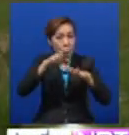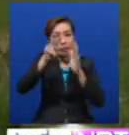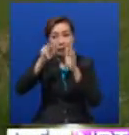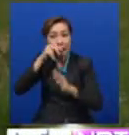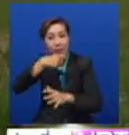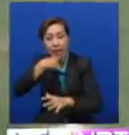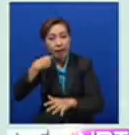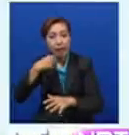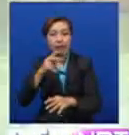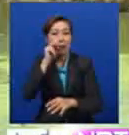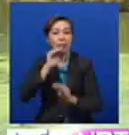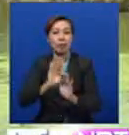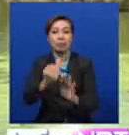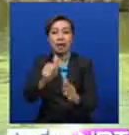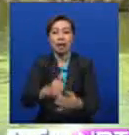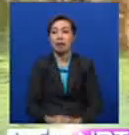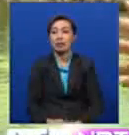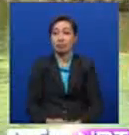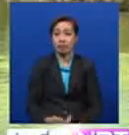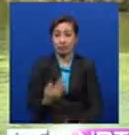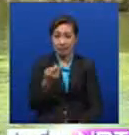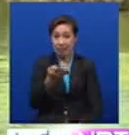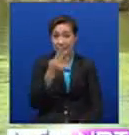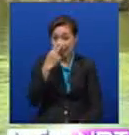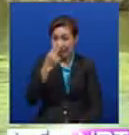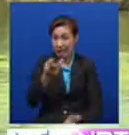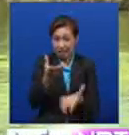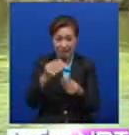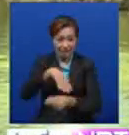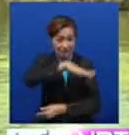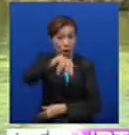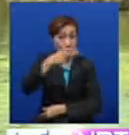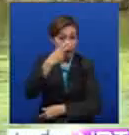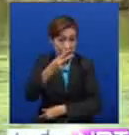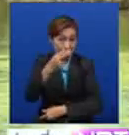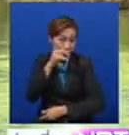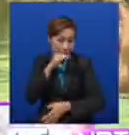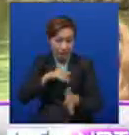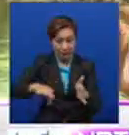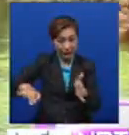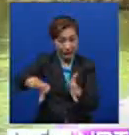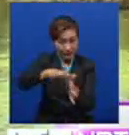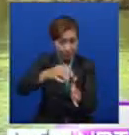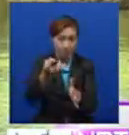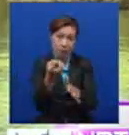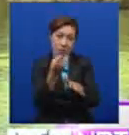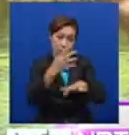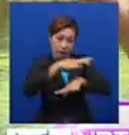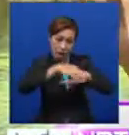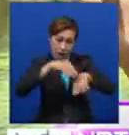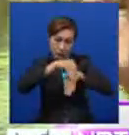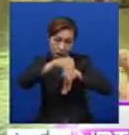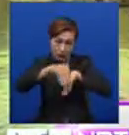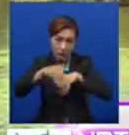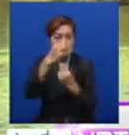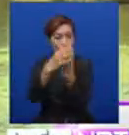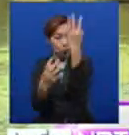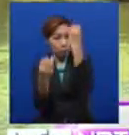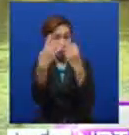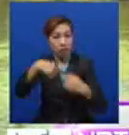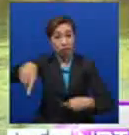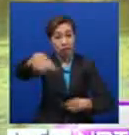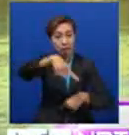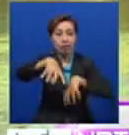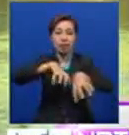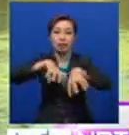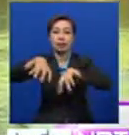ง ในที่ที่เห็นเนี่ยก็คือเราจะมีสระน้ำแล้วก็มีนาข้าวแล้วก็มีไร่นาสมส่วนทั้งหมดเลยอันนี้ก็เป็นรูปแบบ